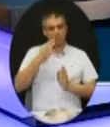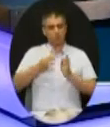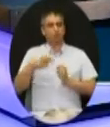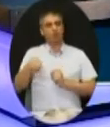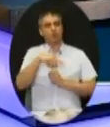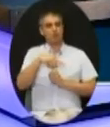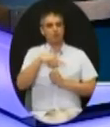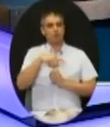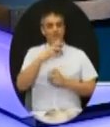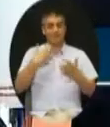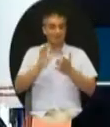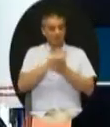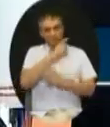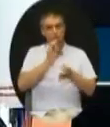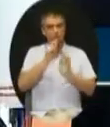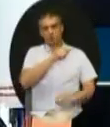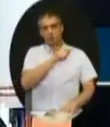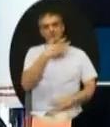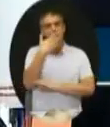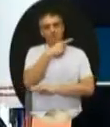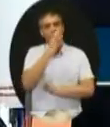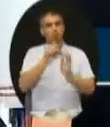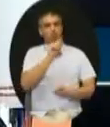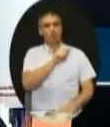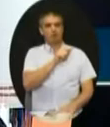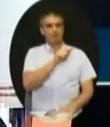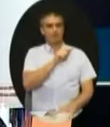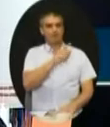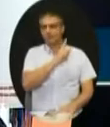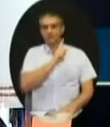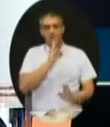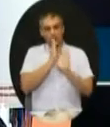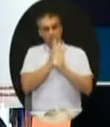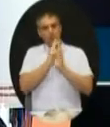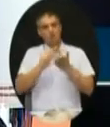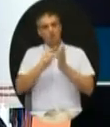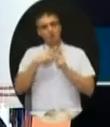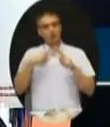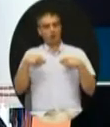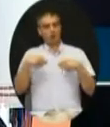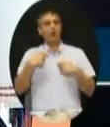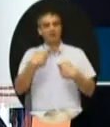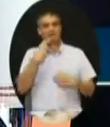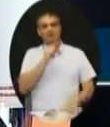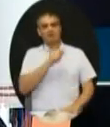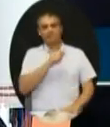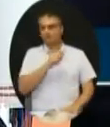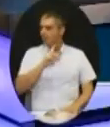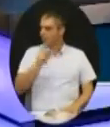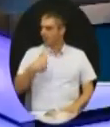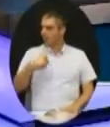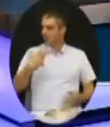אותם, ושהחברים שלהם ישפטו אותם, ושהמדינה שלהם תשפוט אותם, שהם לא יתחבו מאחורי הפוליטיקלי קורקט. אני מעדיפה את העניין הזה. אבל אולי